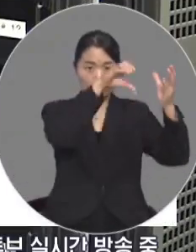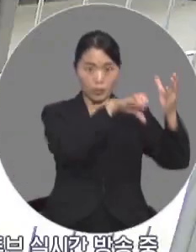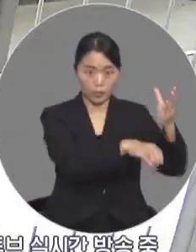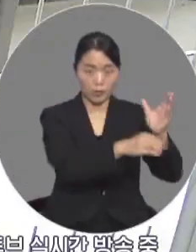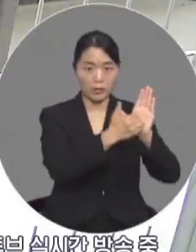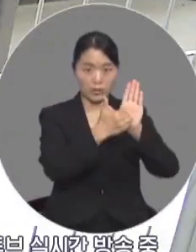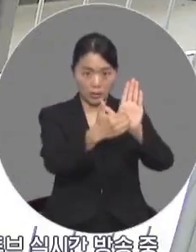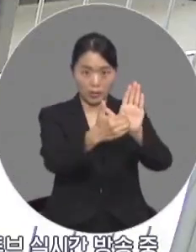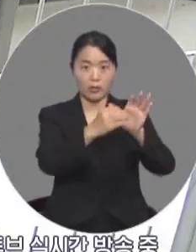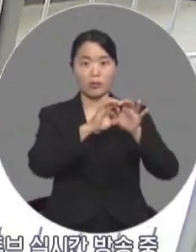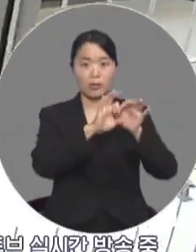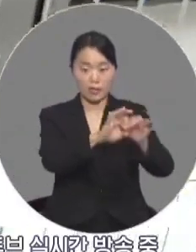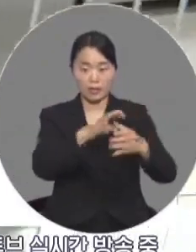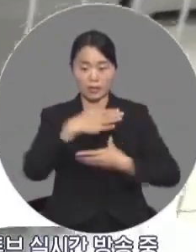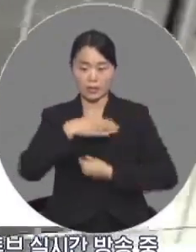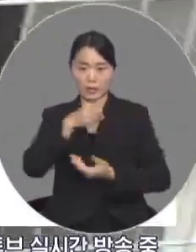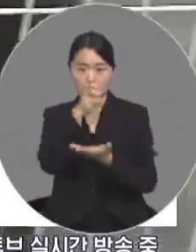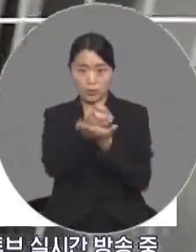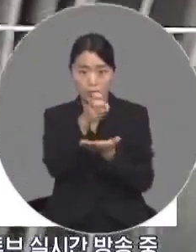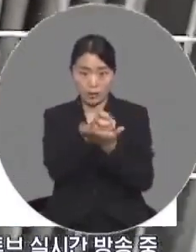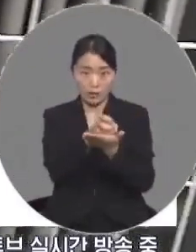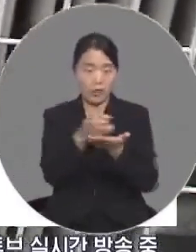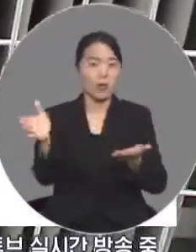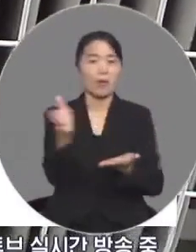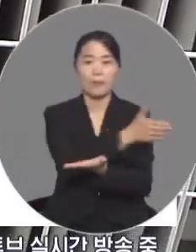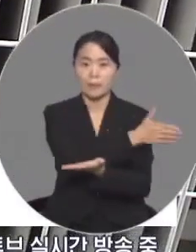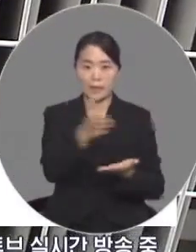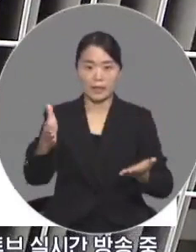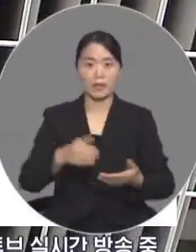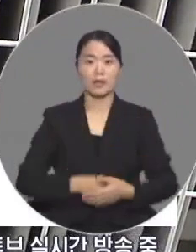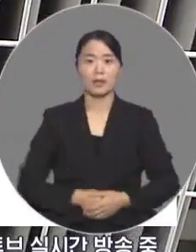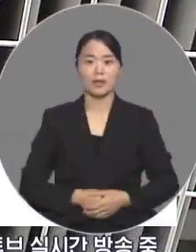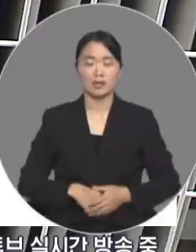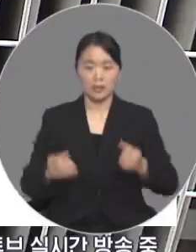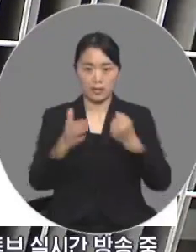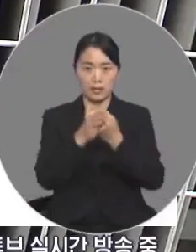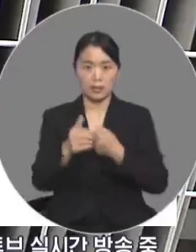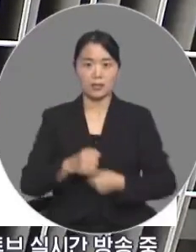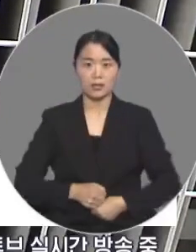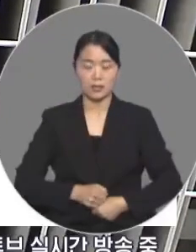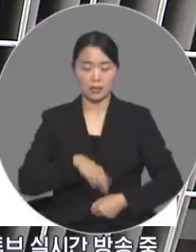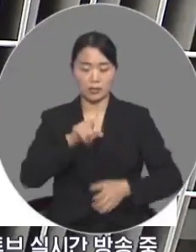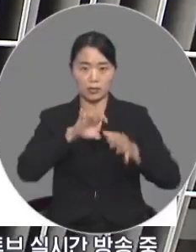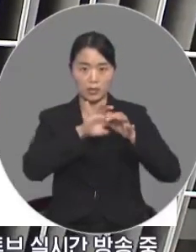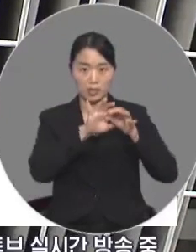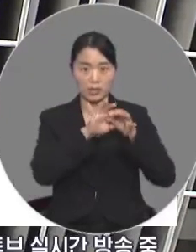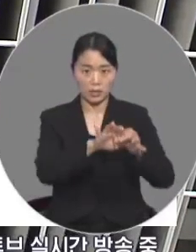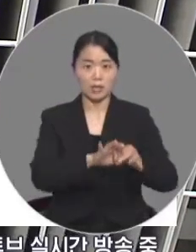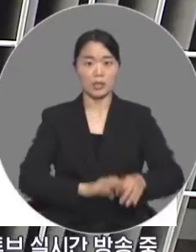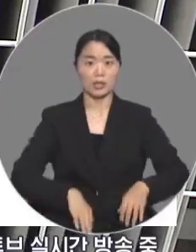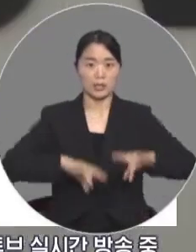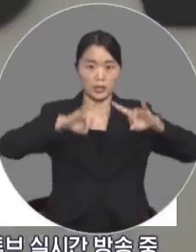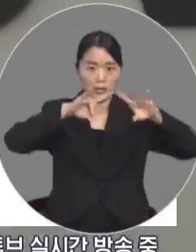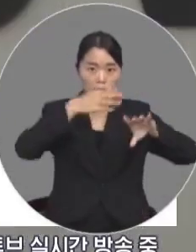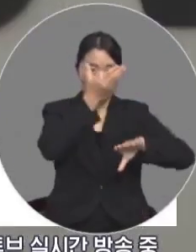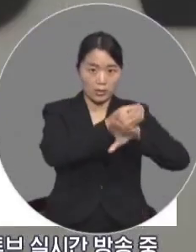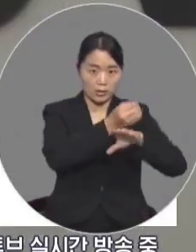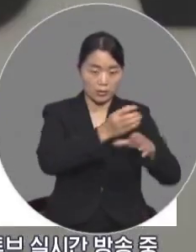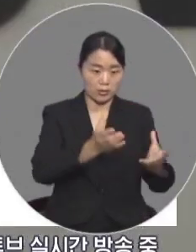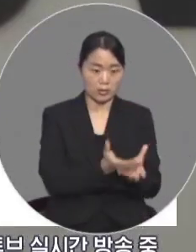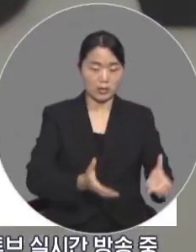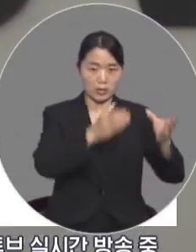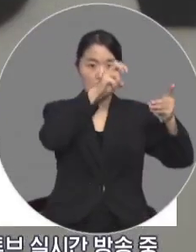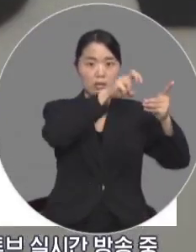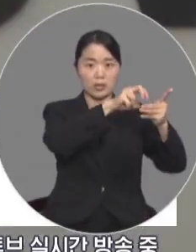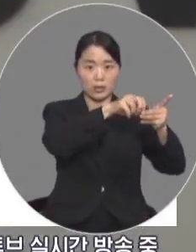안전 규격에 대한 법이 제정되어 있지 않는 실정입니다. 이에 따라 해당 ESS의 열폭주